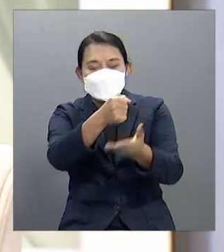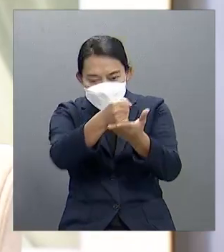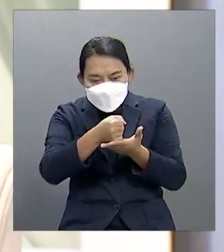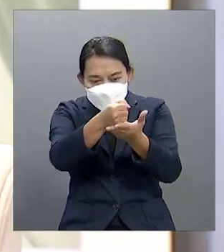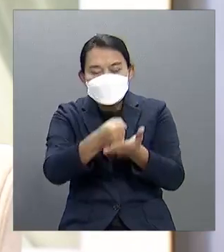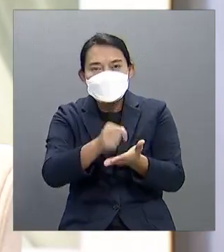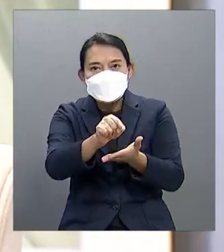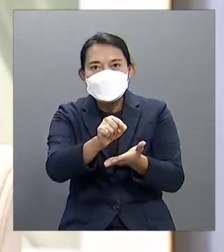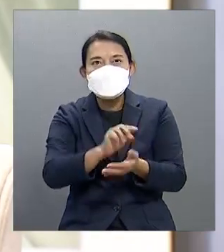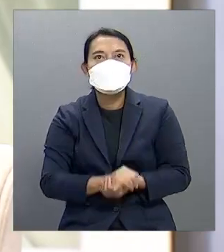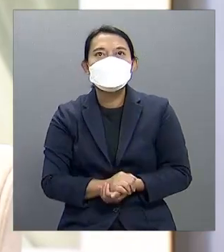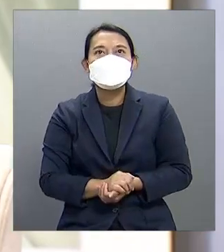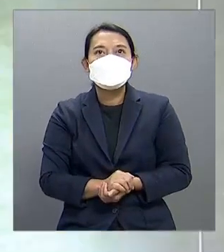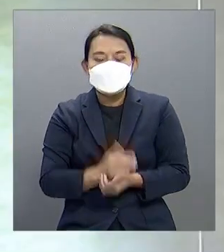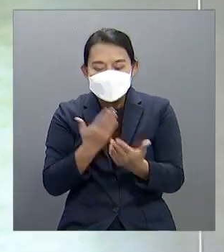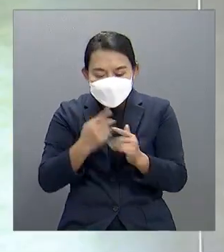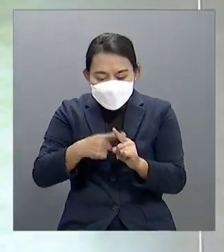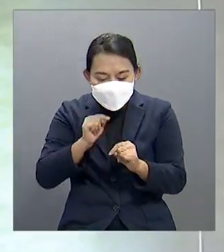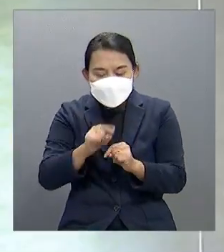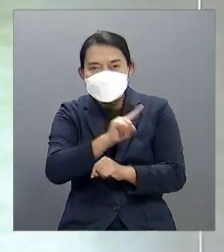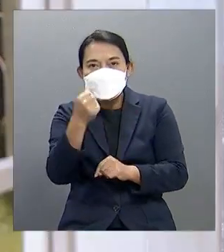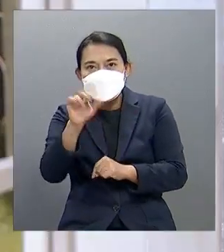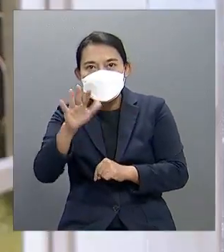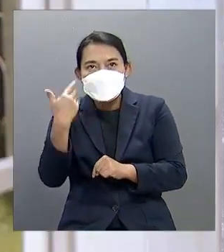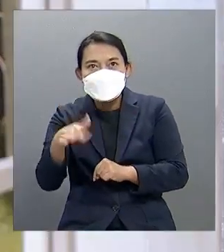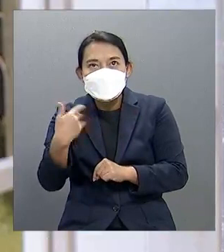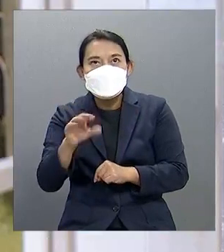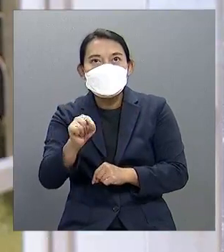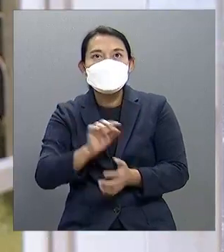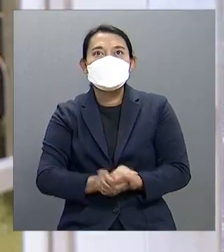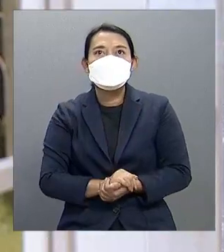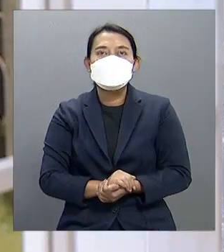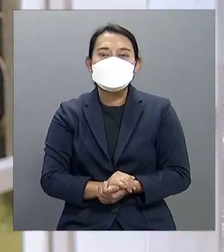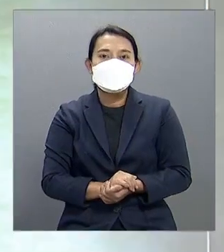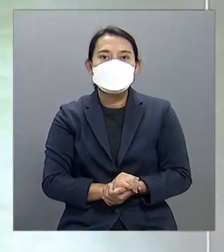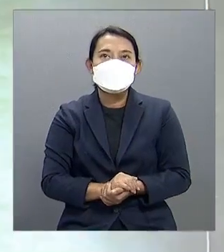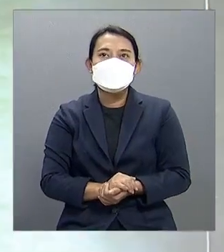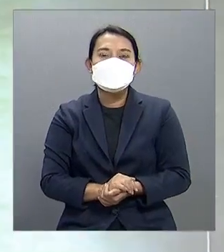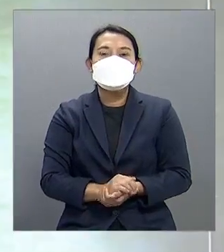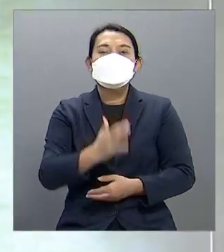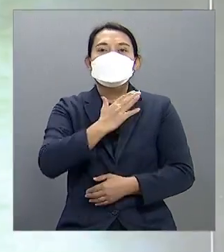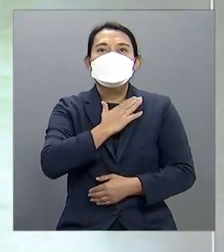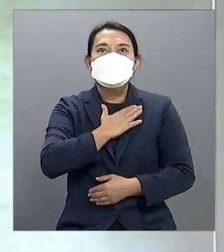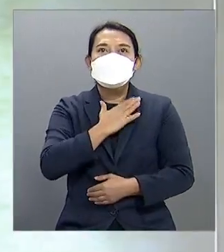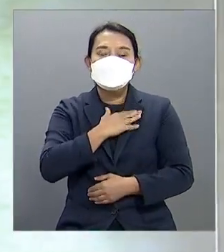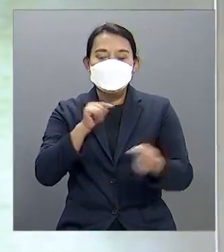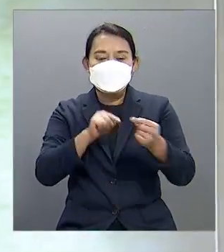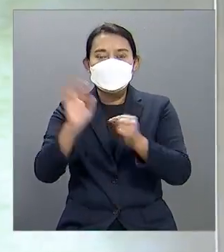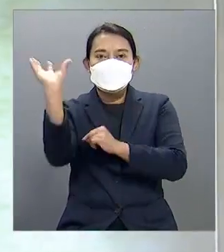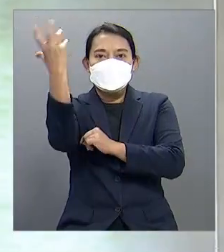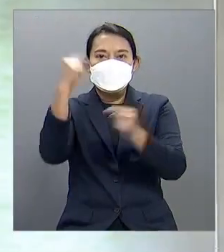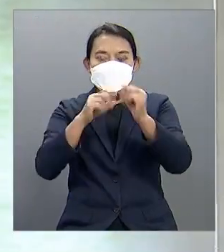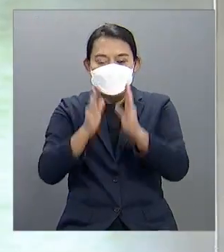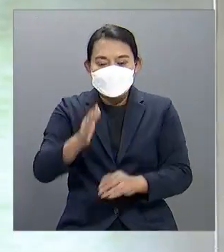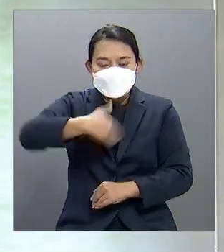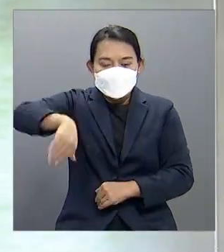เงินเดือนเราออกกันตั้งแต่วันที่15แล้ว จริงๆค่ะ จะบอกว่าจริงๆแล้วเราไม่ต้องรักคนทุกคนบนโลกใบนี้นะเพราะว่าบางทีหลายๆ